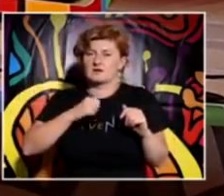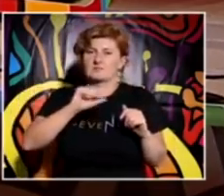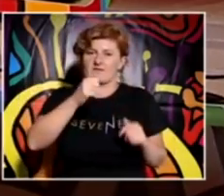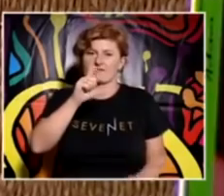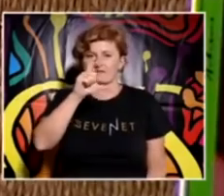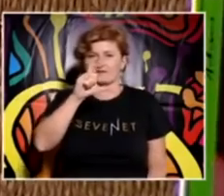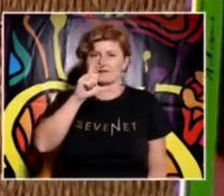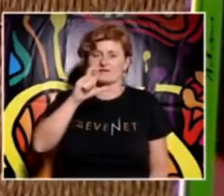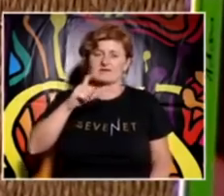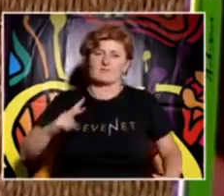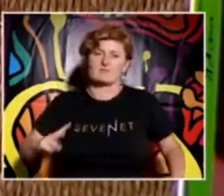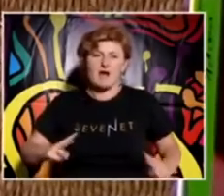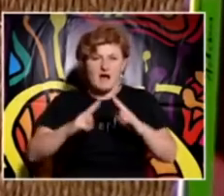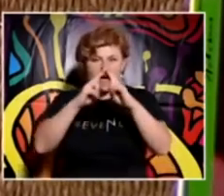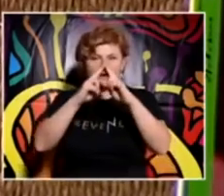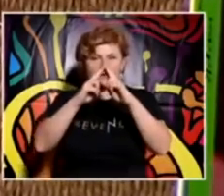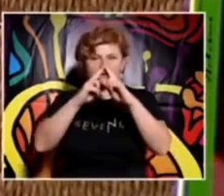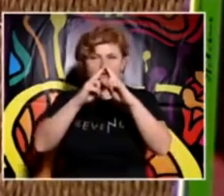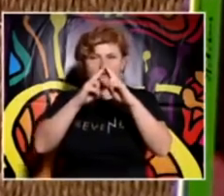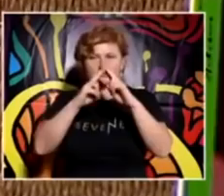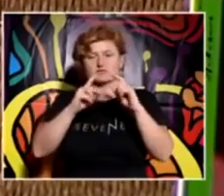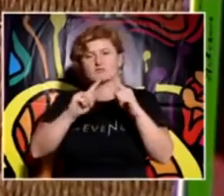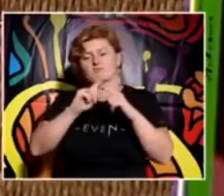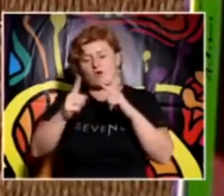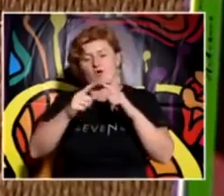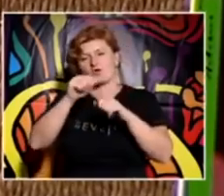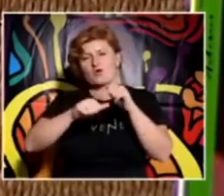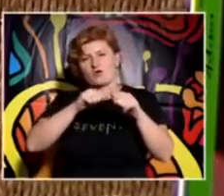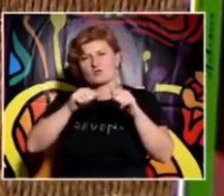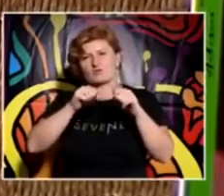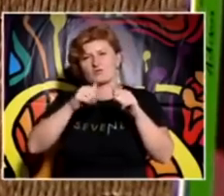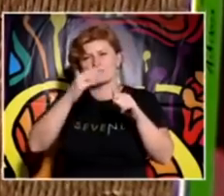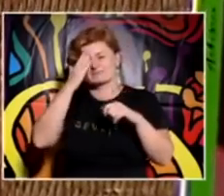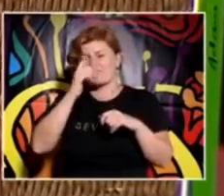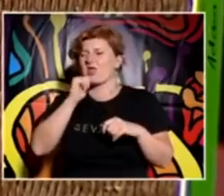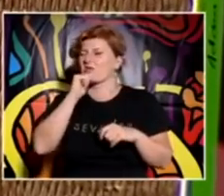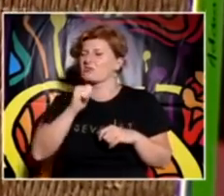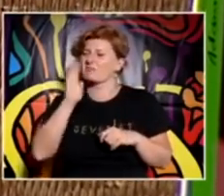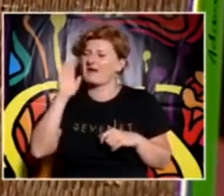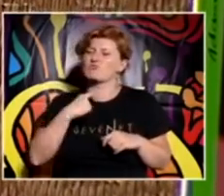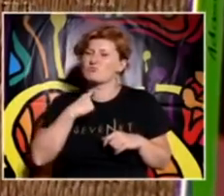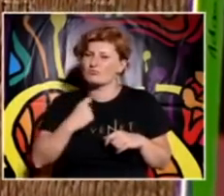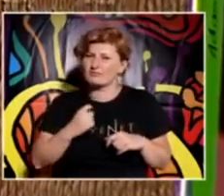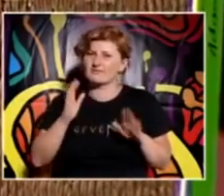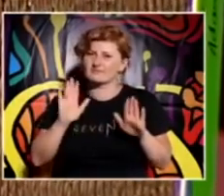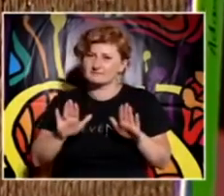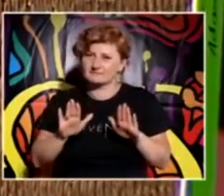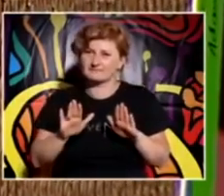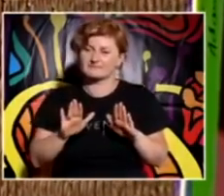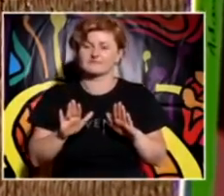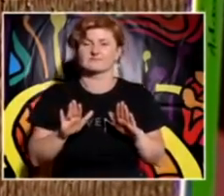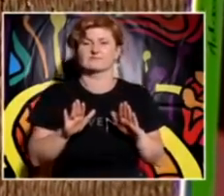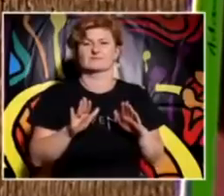potem pod wieżą Eiffla zrozumiałam więcej tak po roku, że w sumie ta Europa to jest nudna. Już szczególnie te